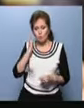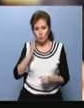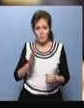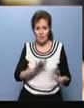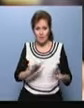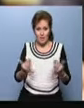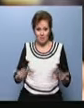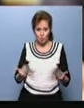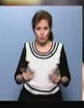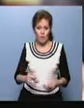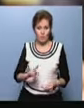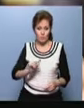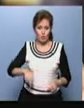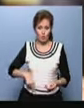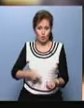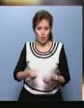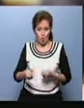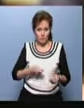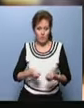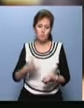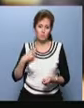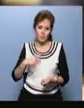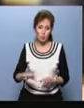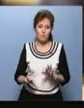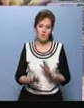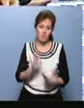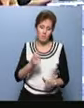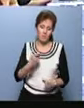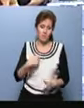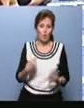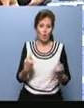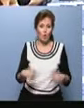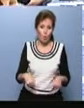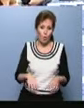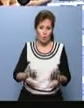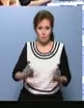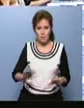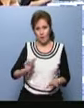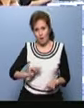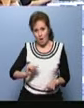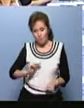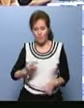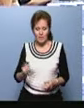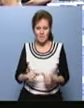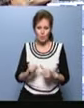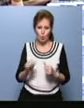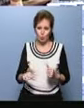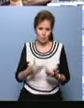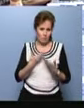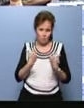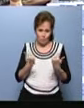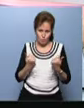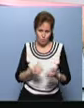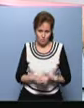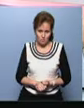будут игнорировать эти жесткие требования, придется выбрать для себя другое место работы. И никаких исключений здесь не будет.